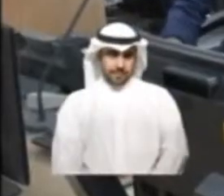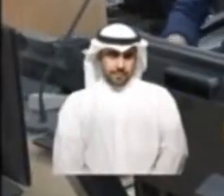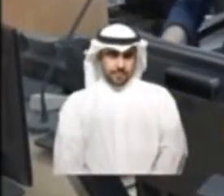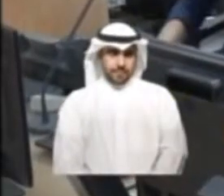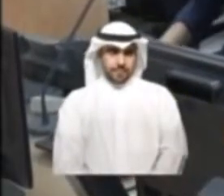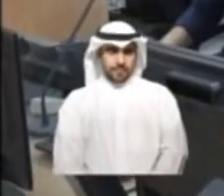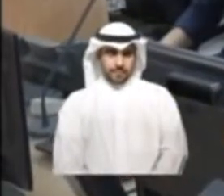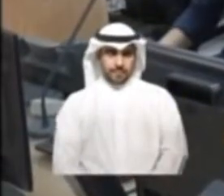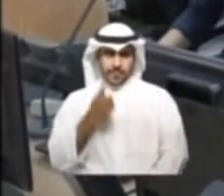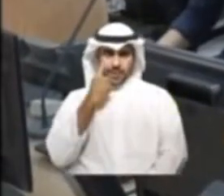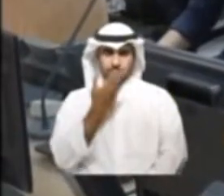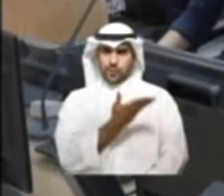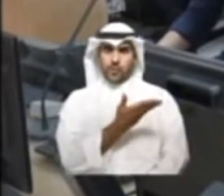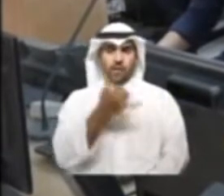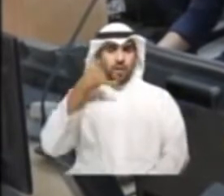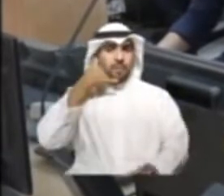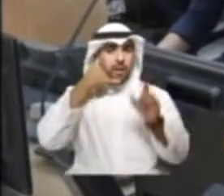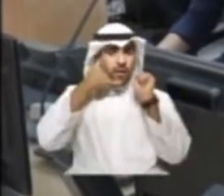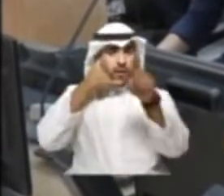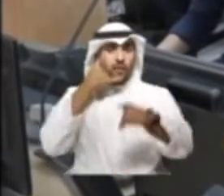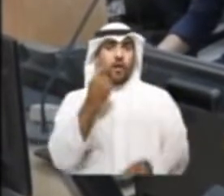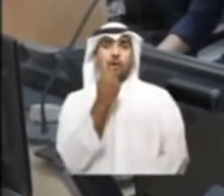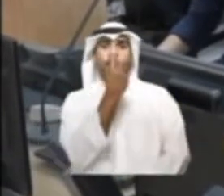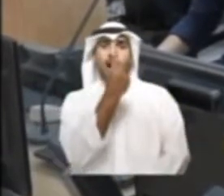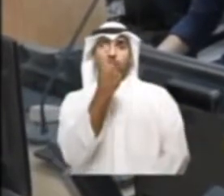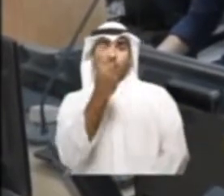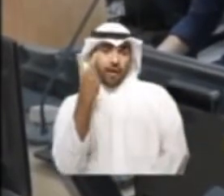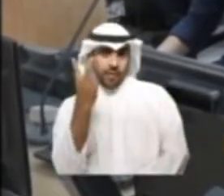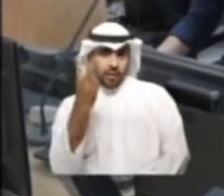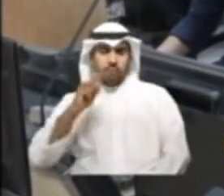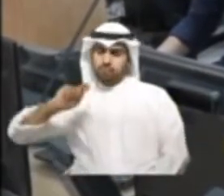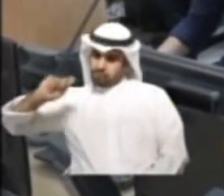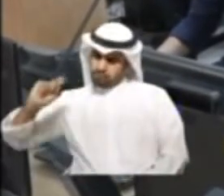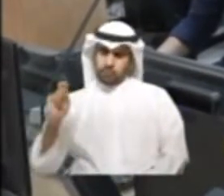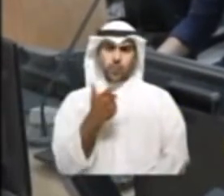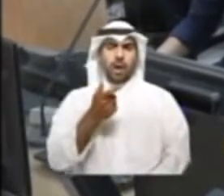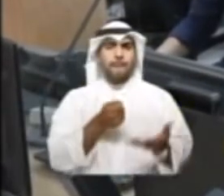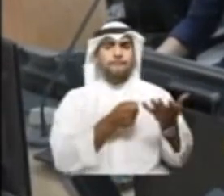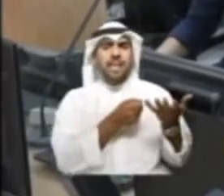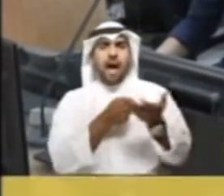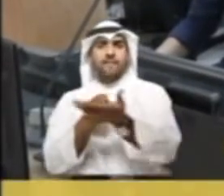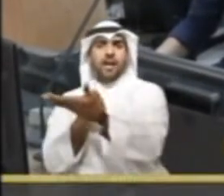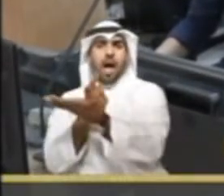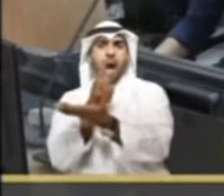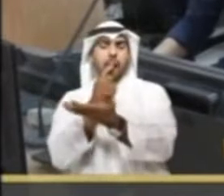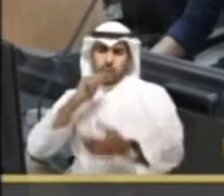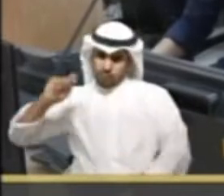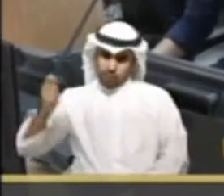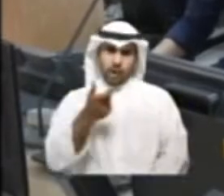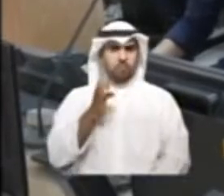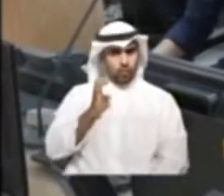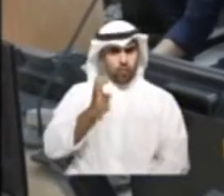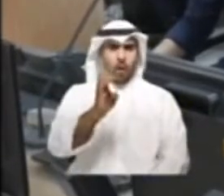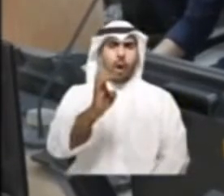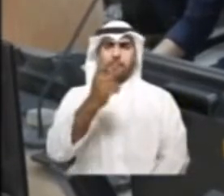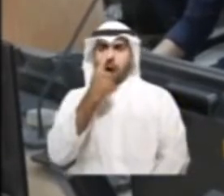وجه فقط الحريق لحريق محول، العنوان حولي شارع سلحبيل مقابل التحقيقات. أكرر،